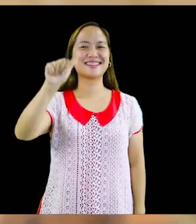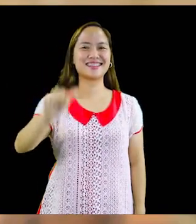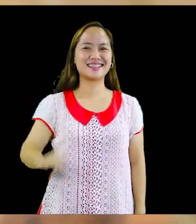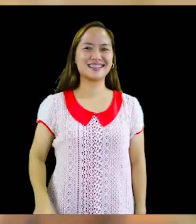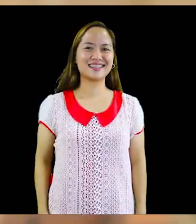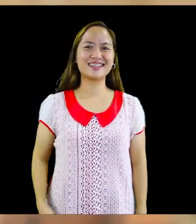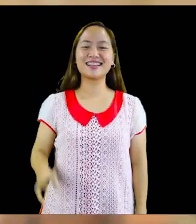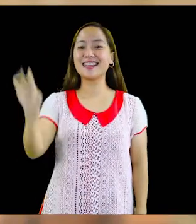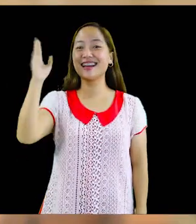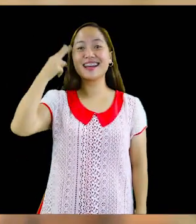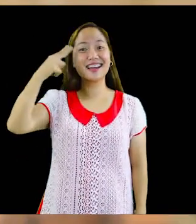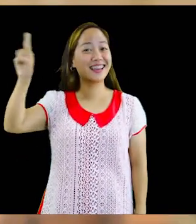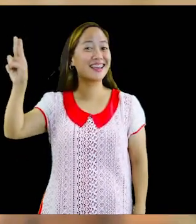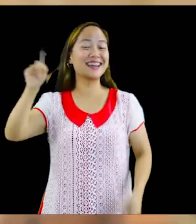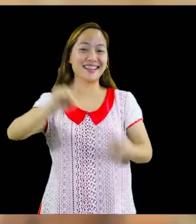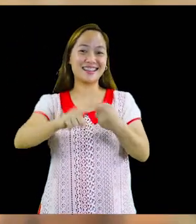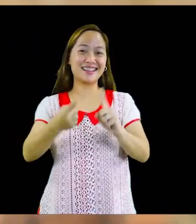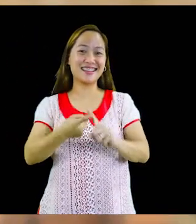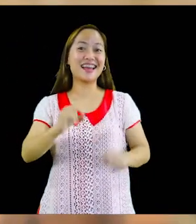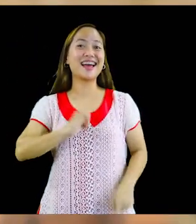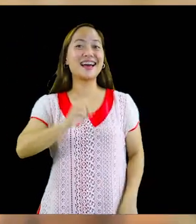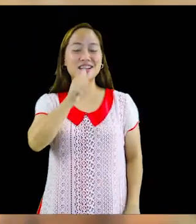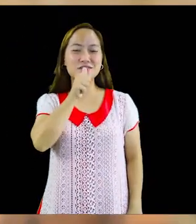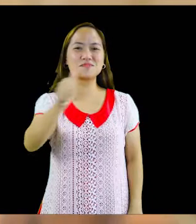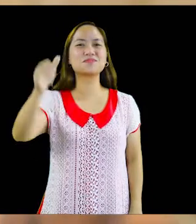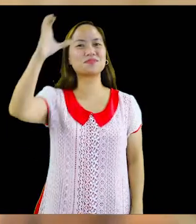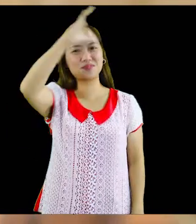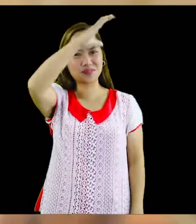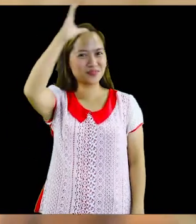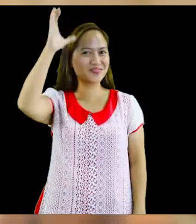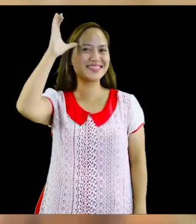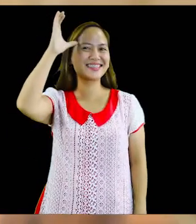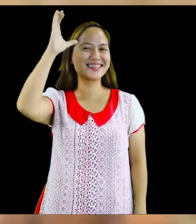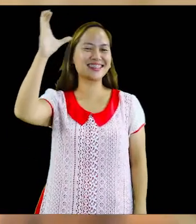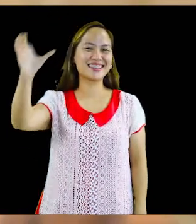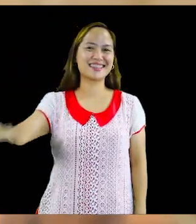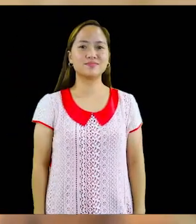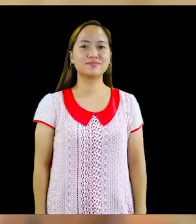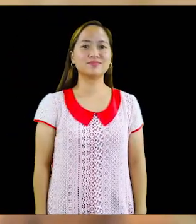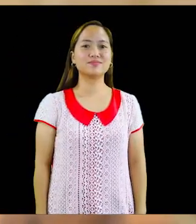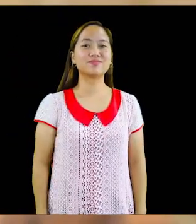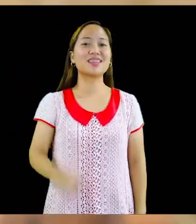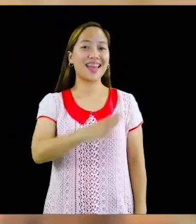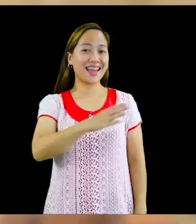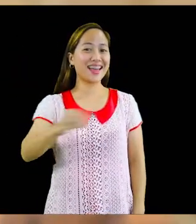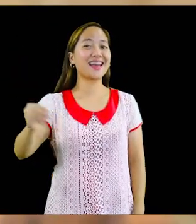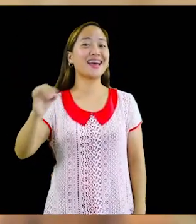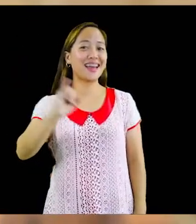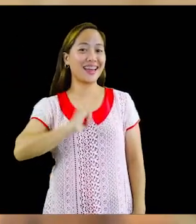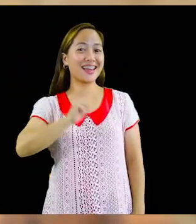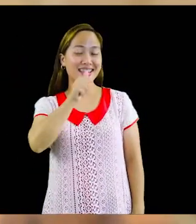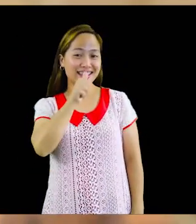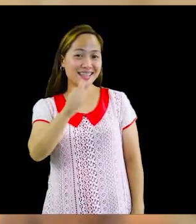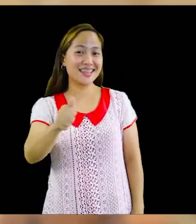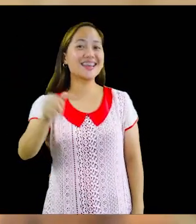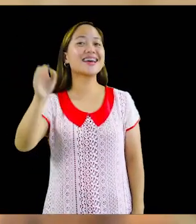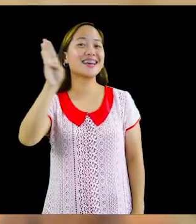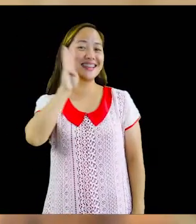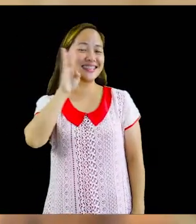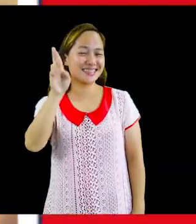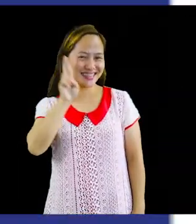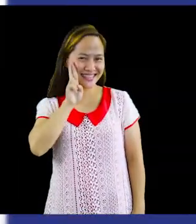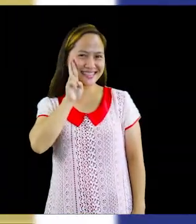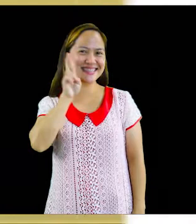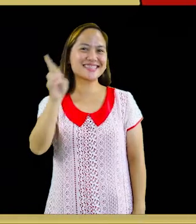Hello mga friends! Ako naman si Cardo Cruz. Kag ako naman si Bea